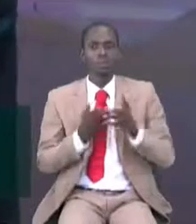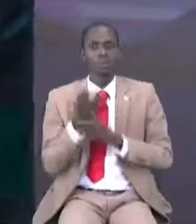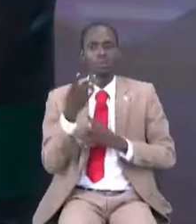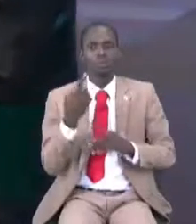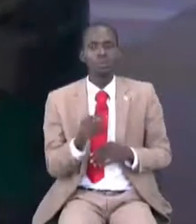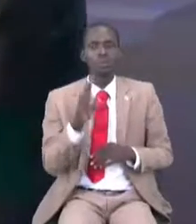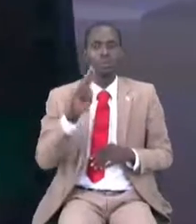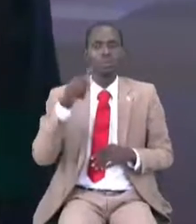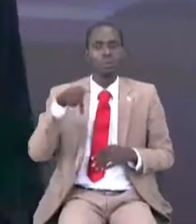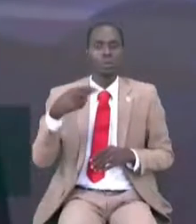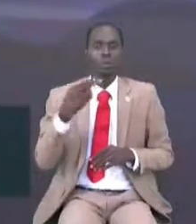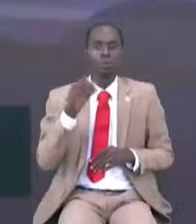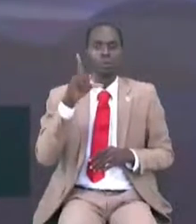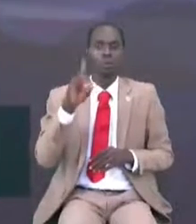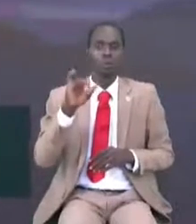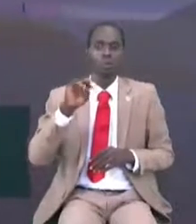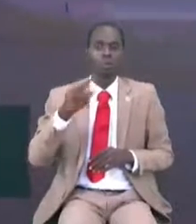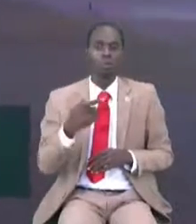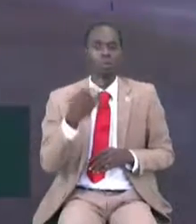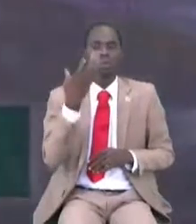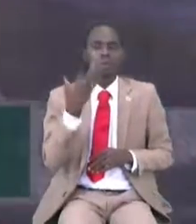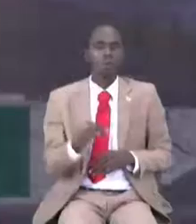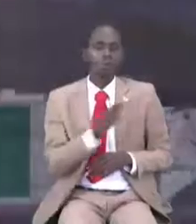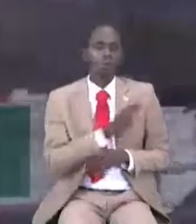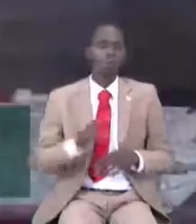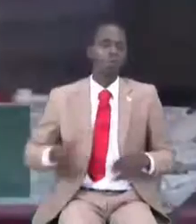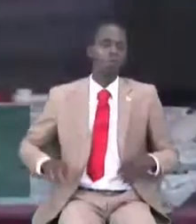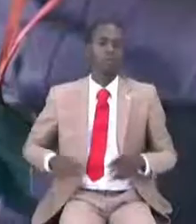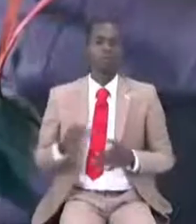le soutien de Christ.